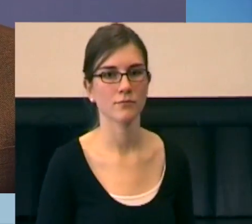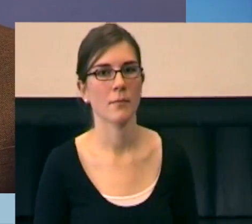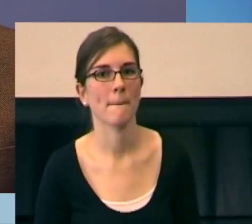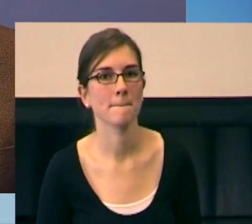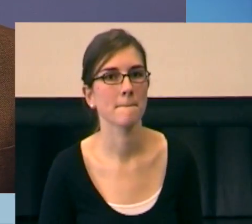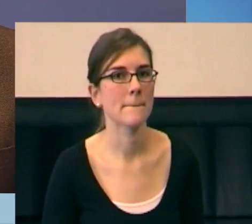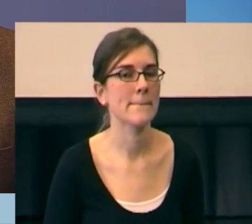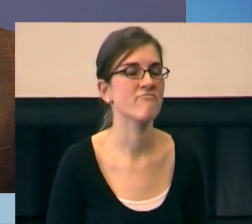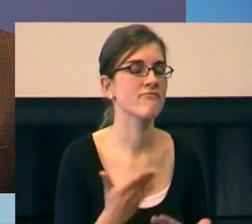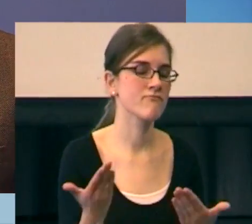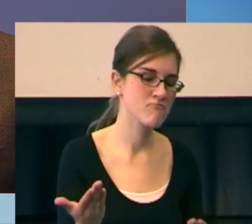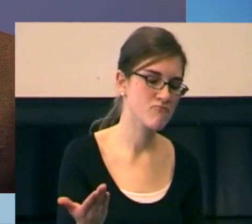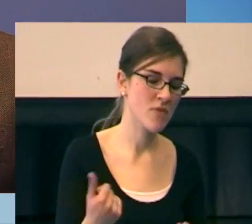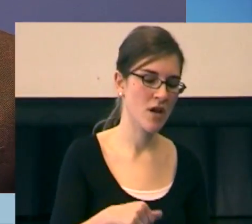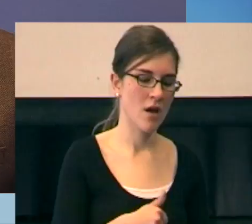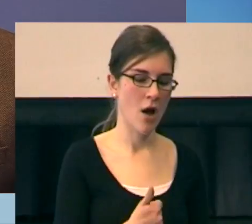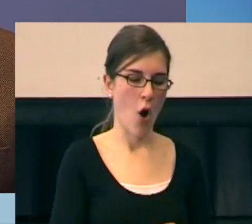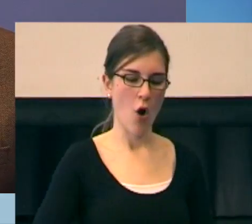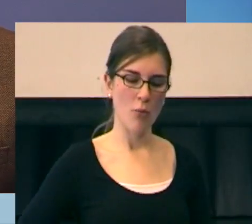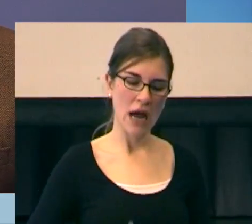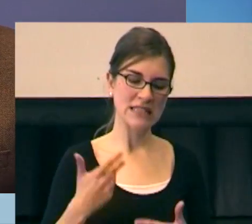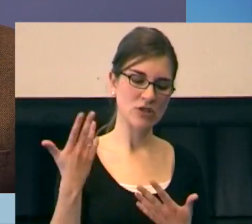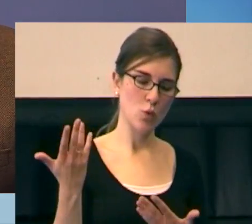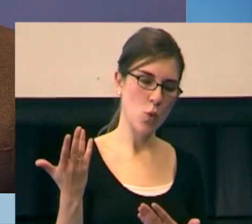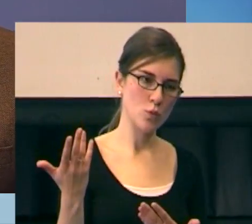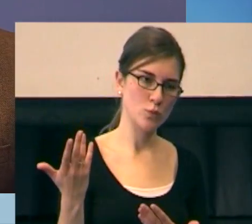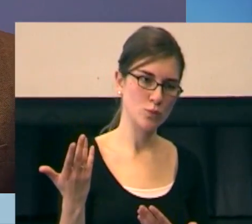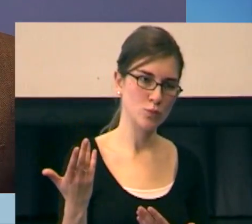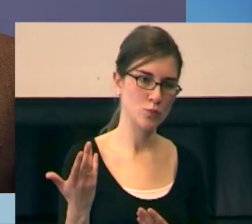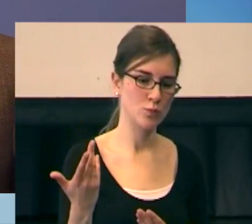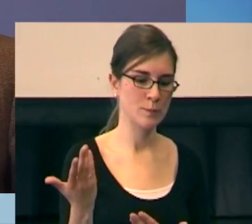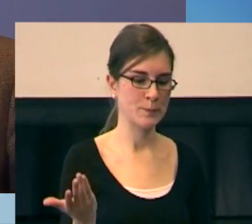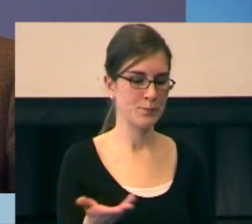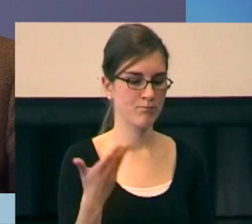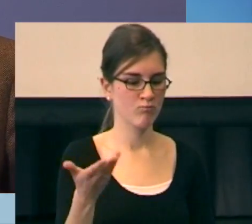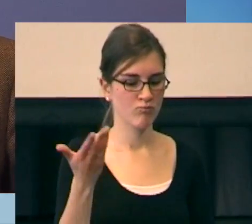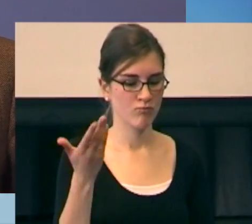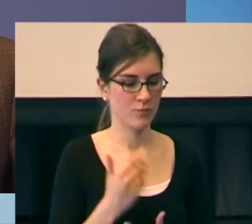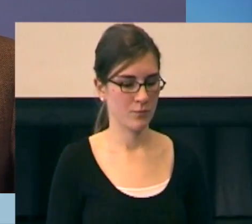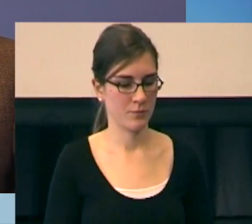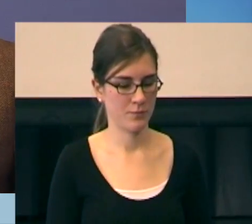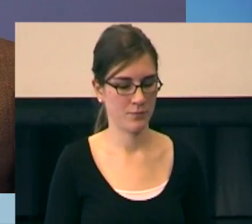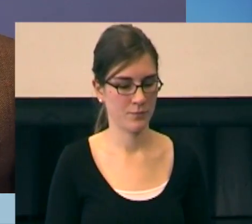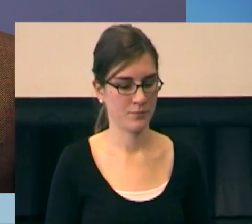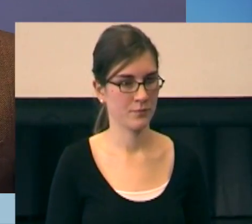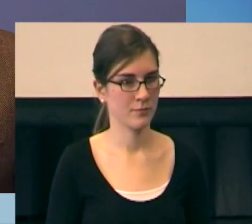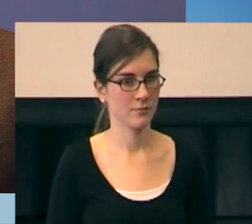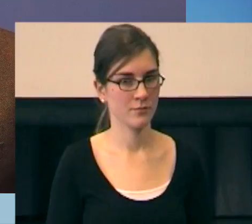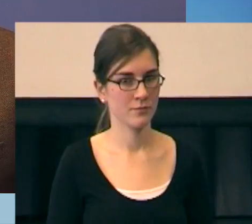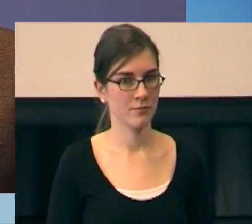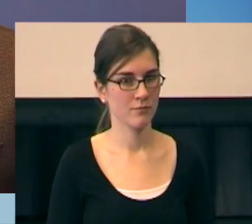Die Operation hat, also wie gesagt, das sind die Zugangswege, wird